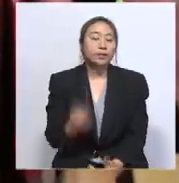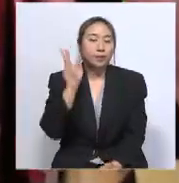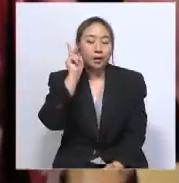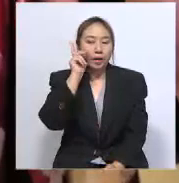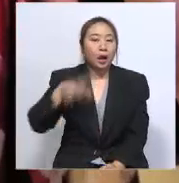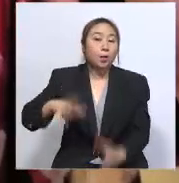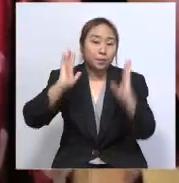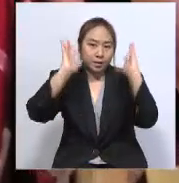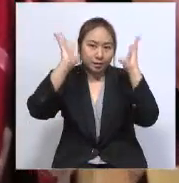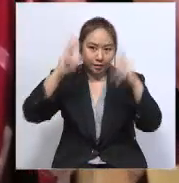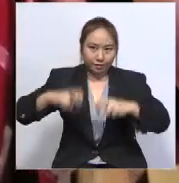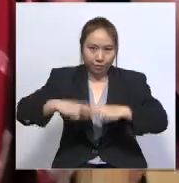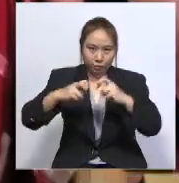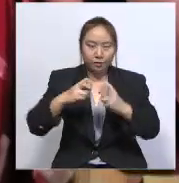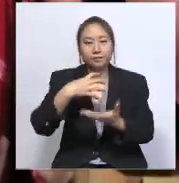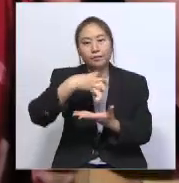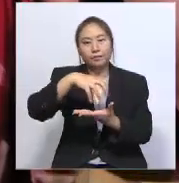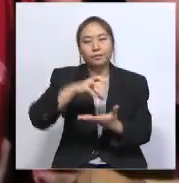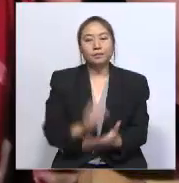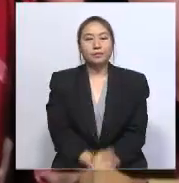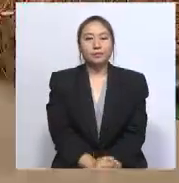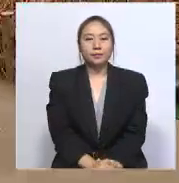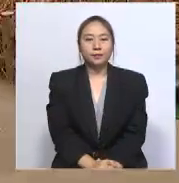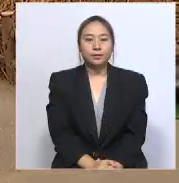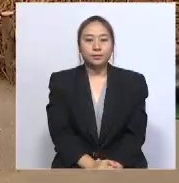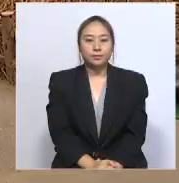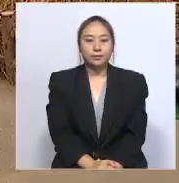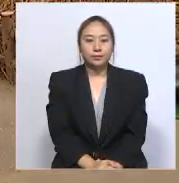านประชาสัมพันธ์จังหวัดสุรินทร์รายงาน